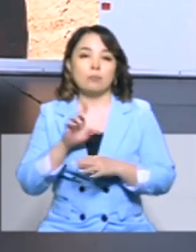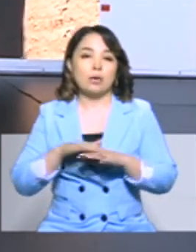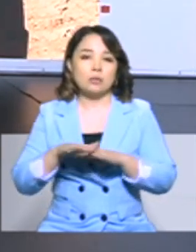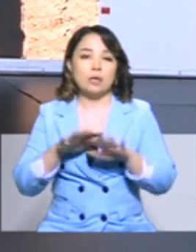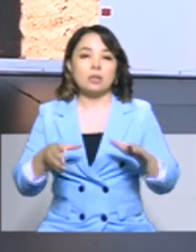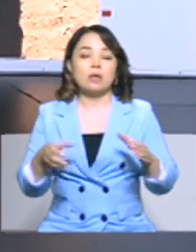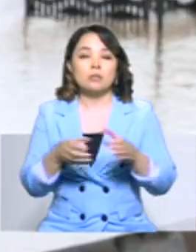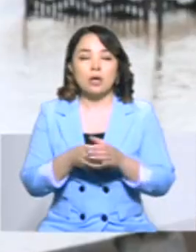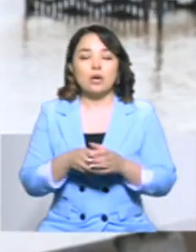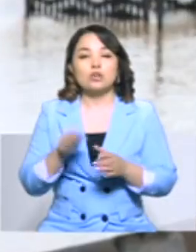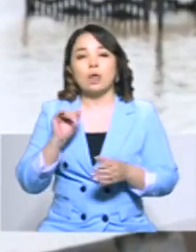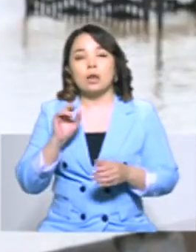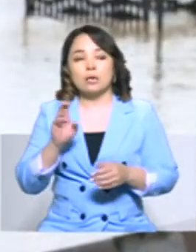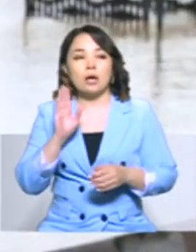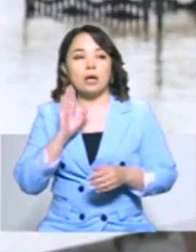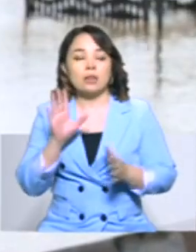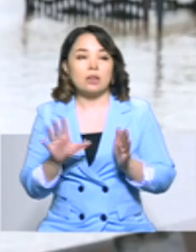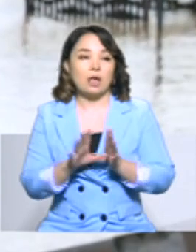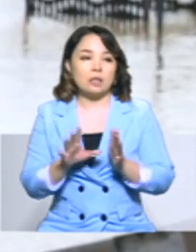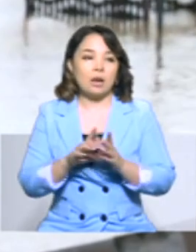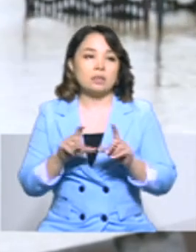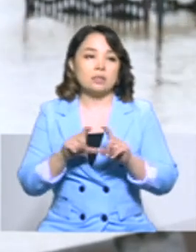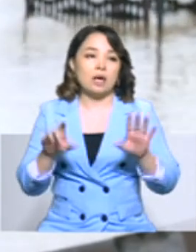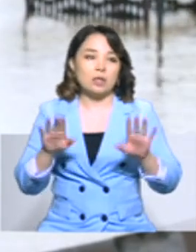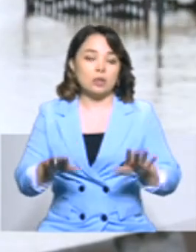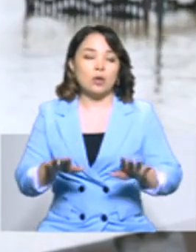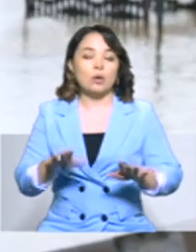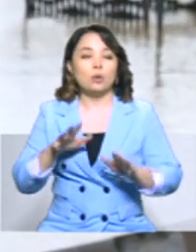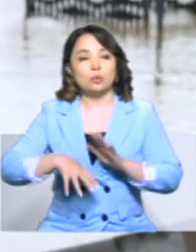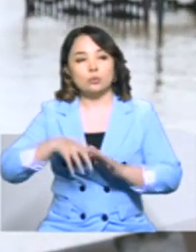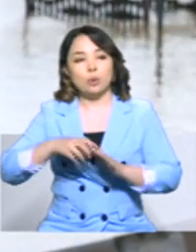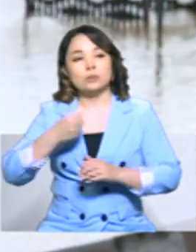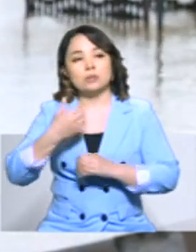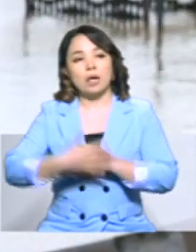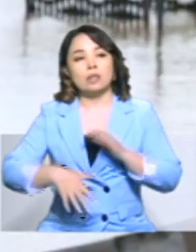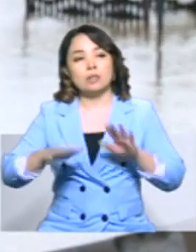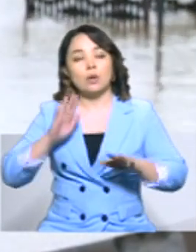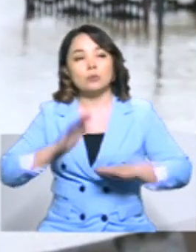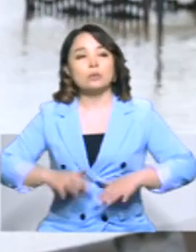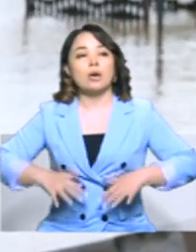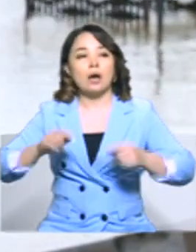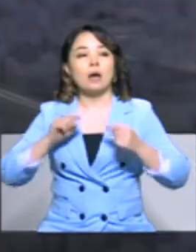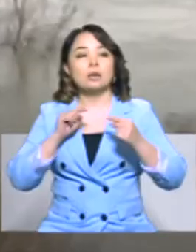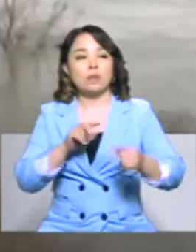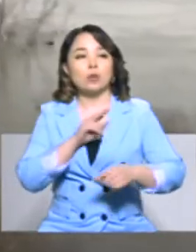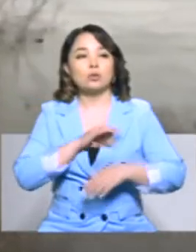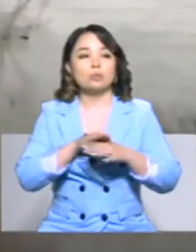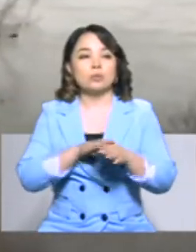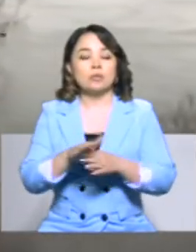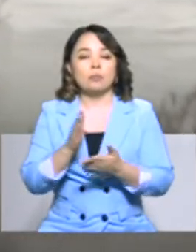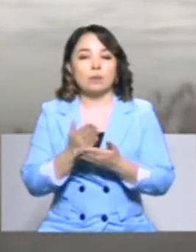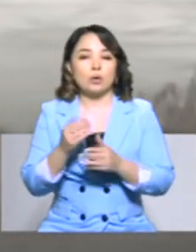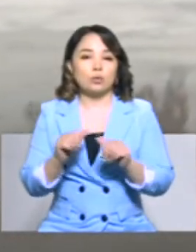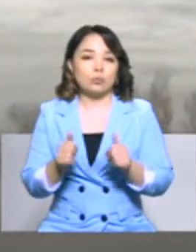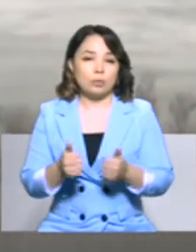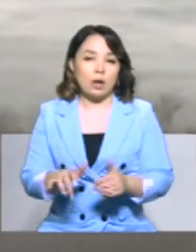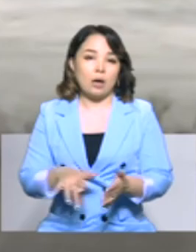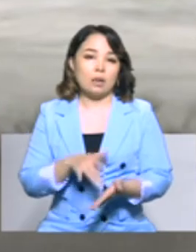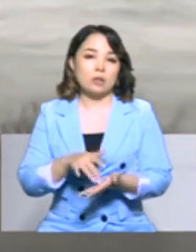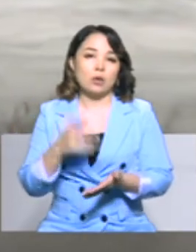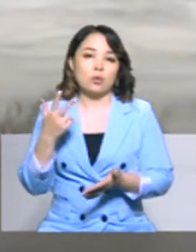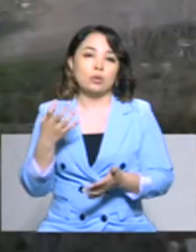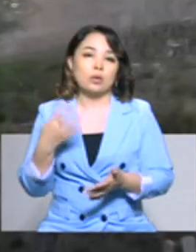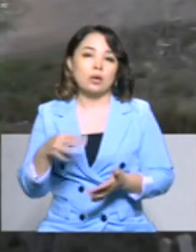арнасы және жайық жылу энерго нысандары мен сорғылау станцияларында су тасқынына қарсы жұмыстар ұйымдастырылды. Қаланың